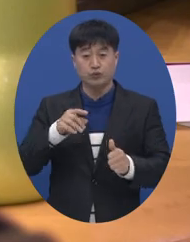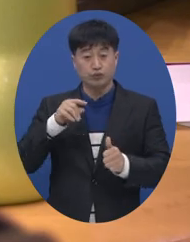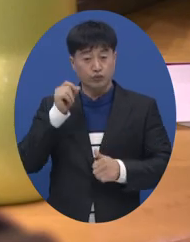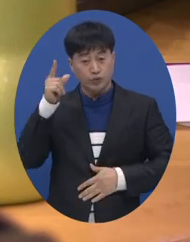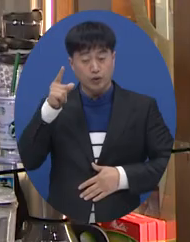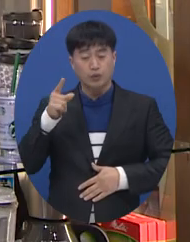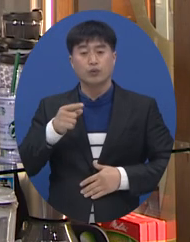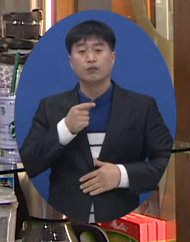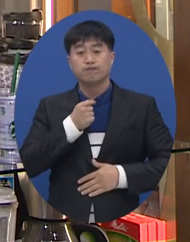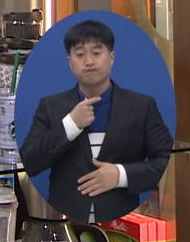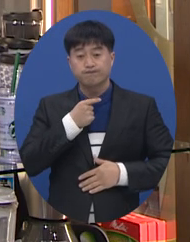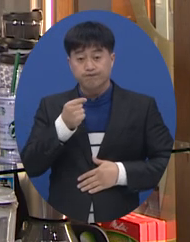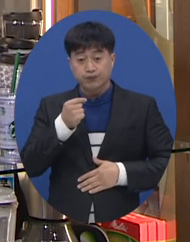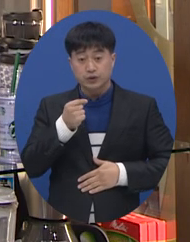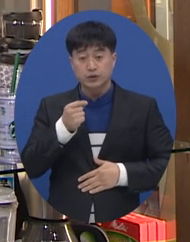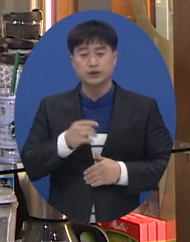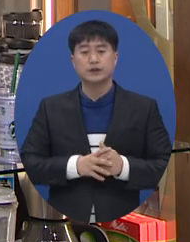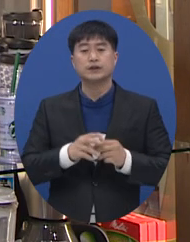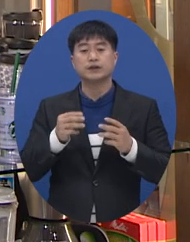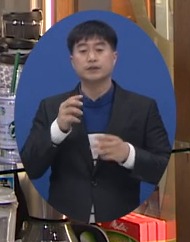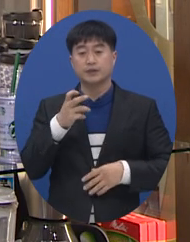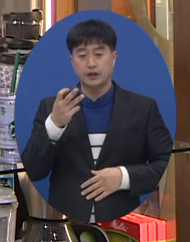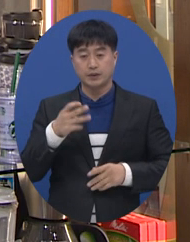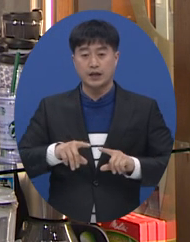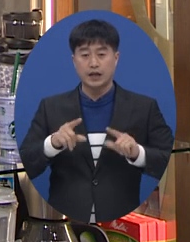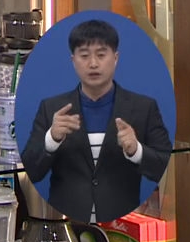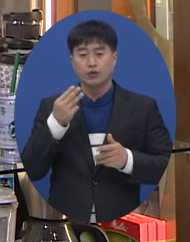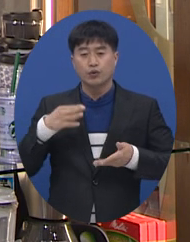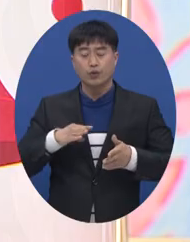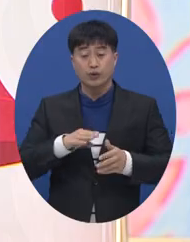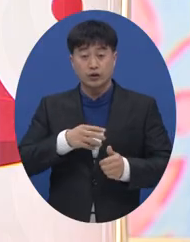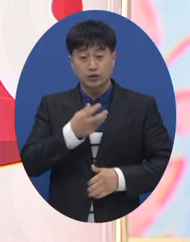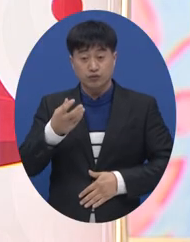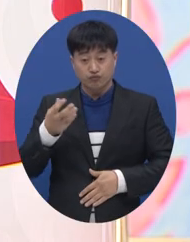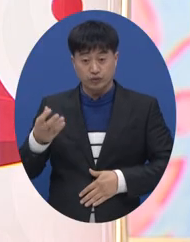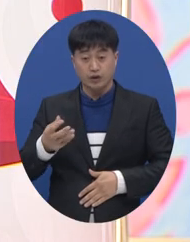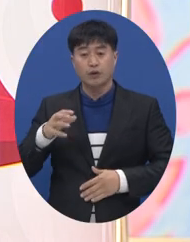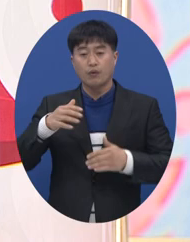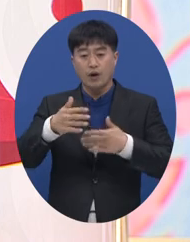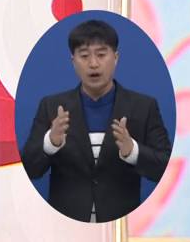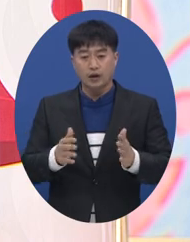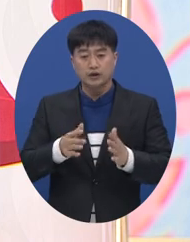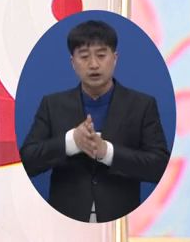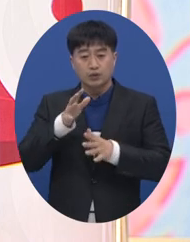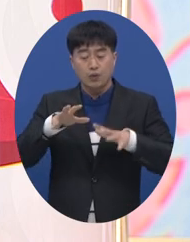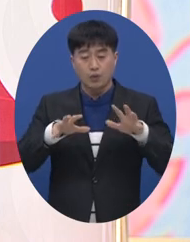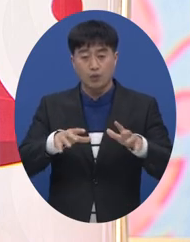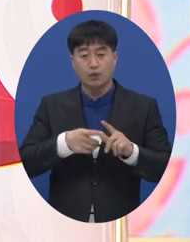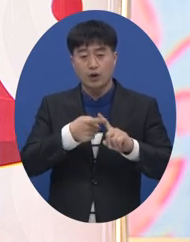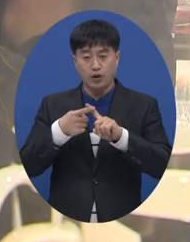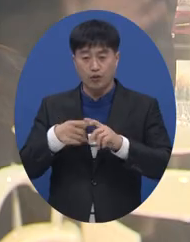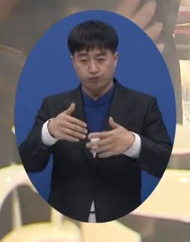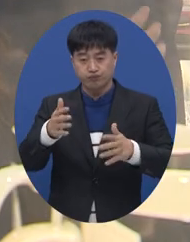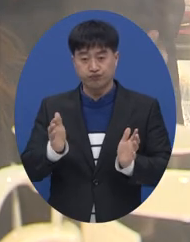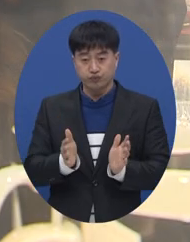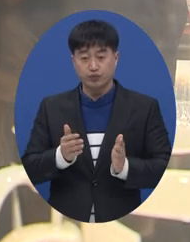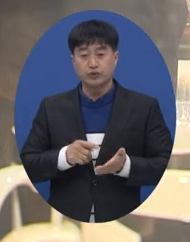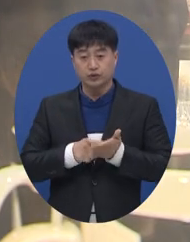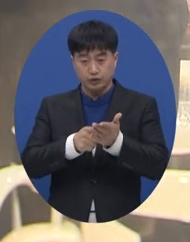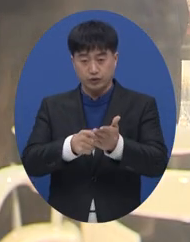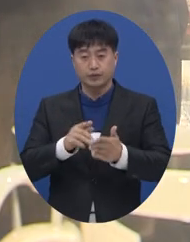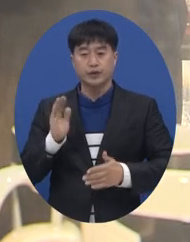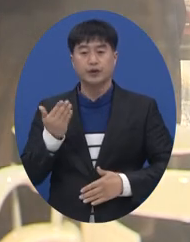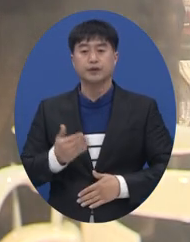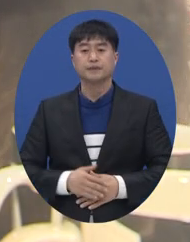없어 지정을 원하는 없다는 오늘 10 3일까지 경기도 자원순환 까나 시군별 자원순환 관련부서 의 신청서를 접수하기